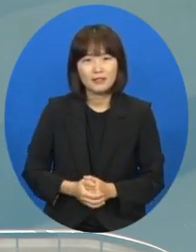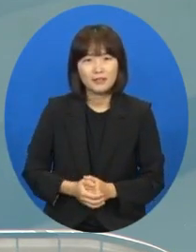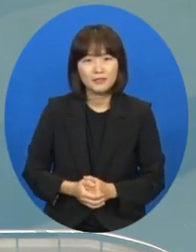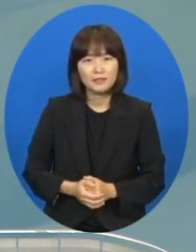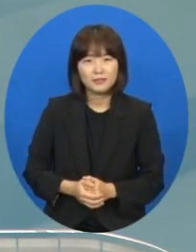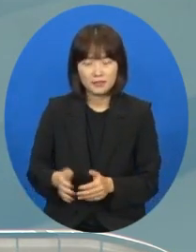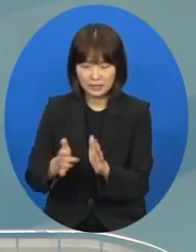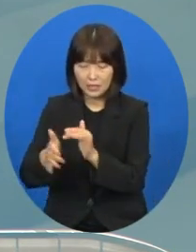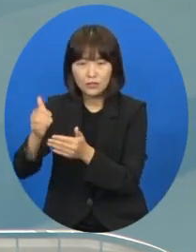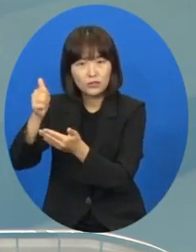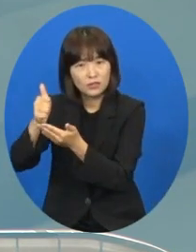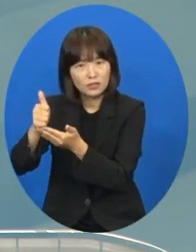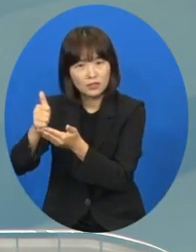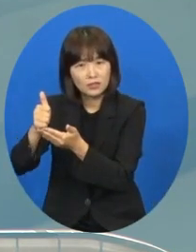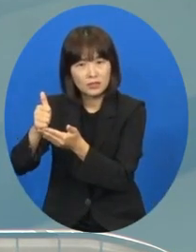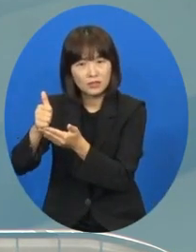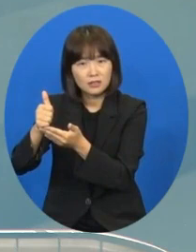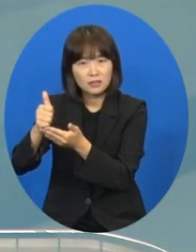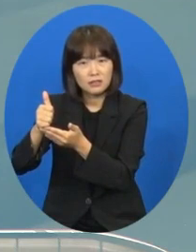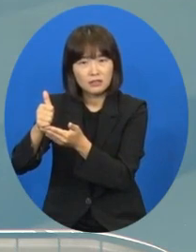예수님은 왜